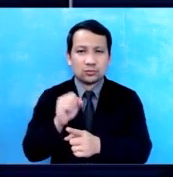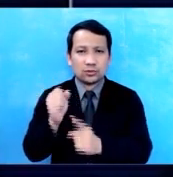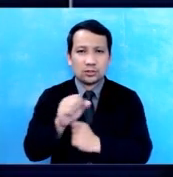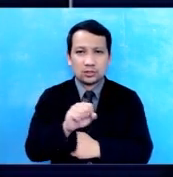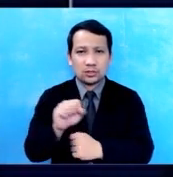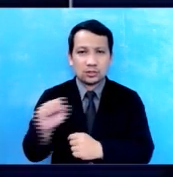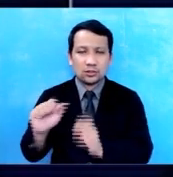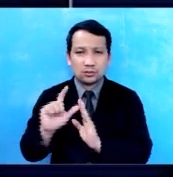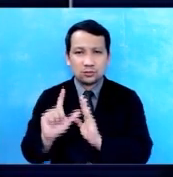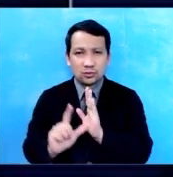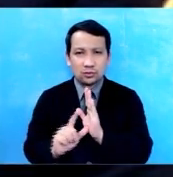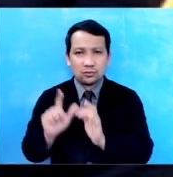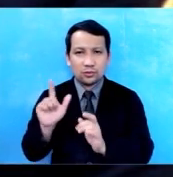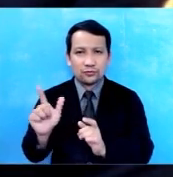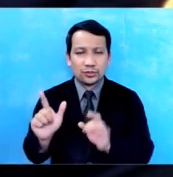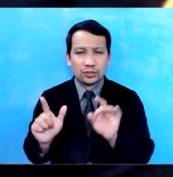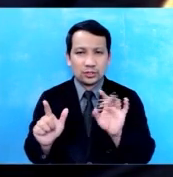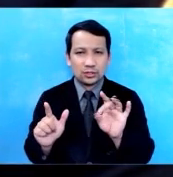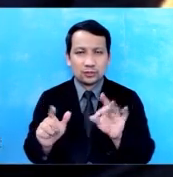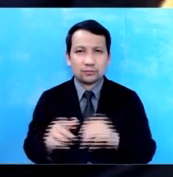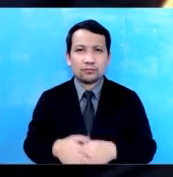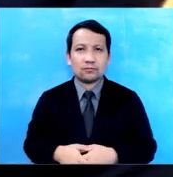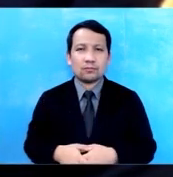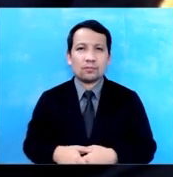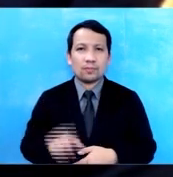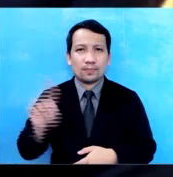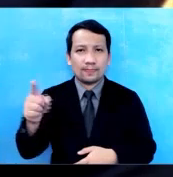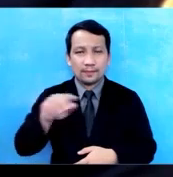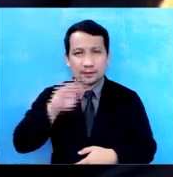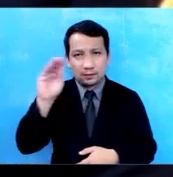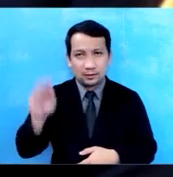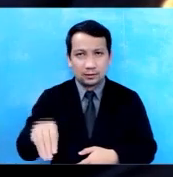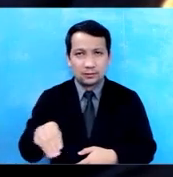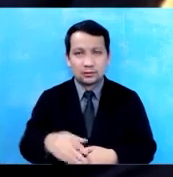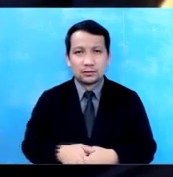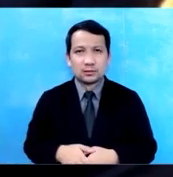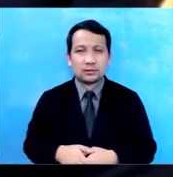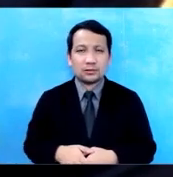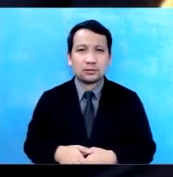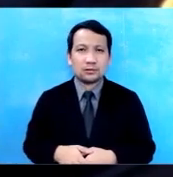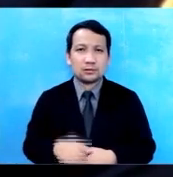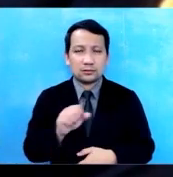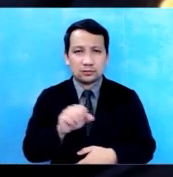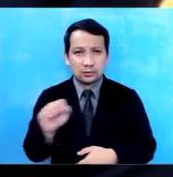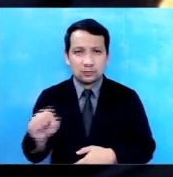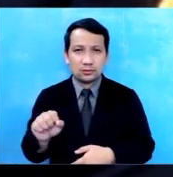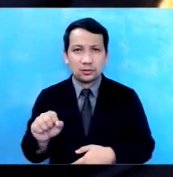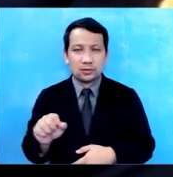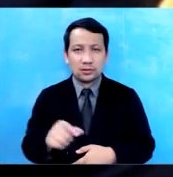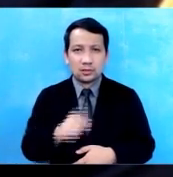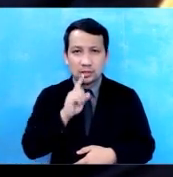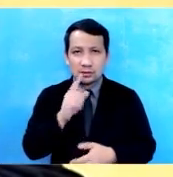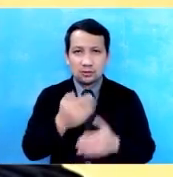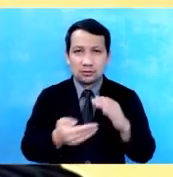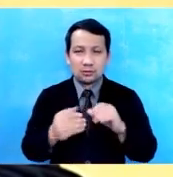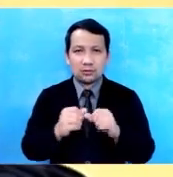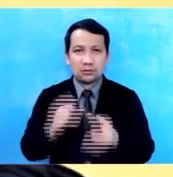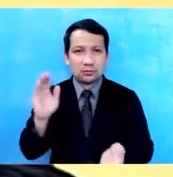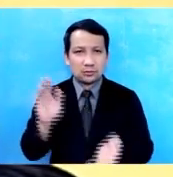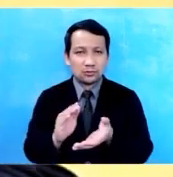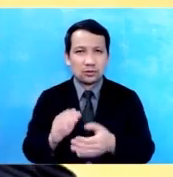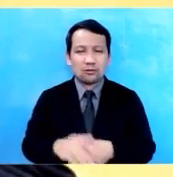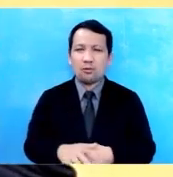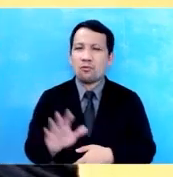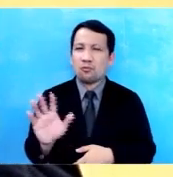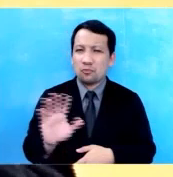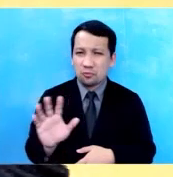of 2018. 1% lang to ng SSS rate. This is basically very small. Huwag na po